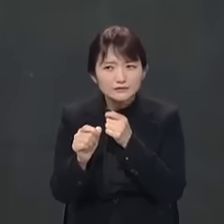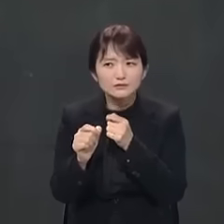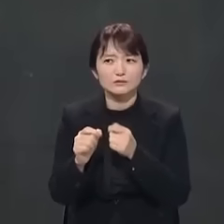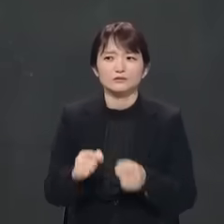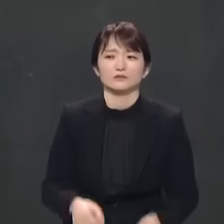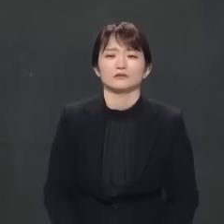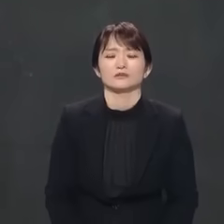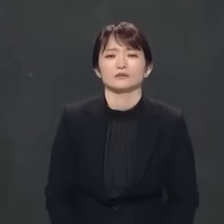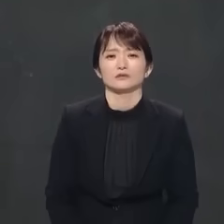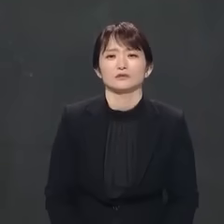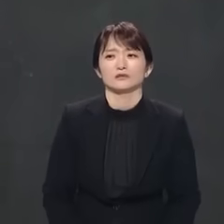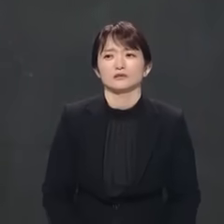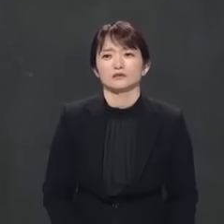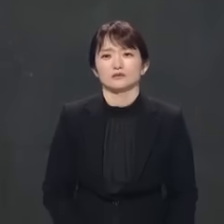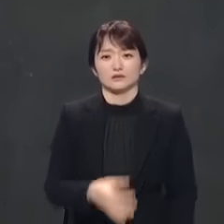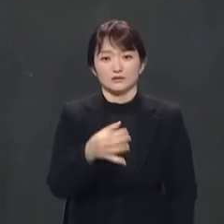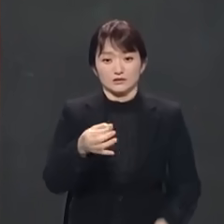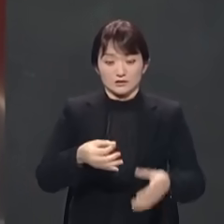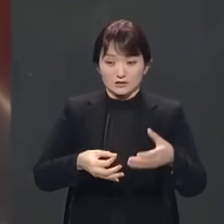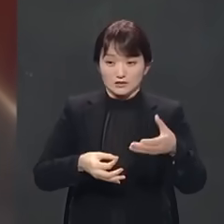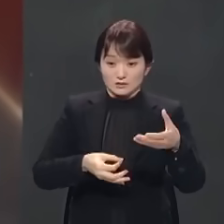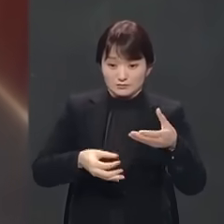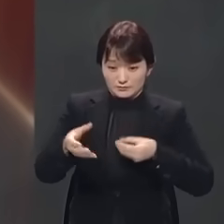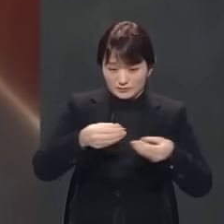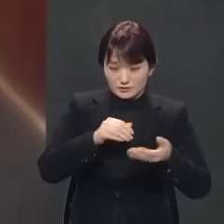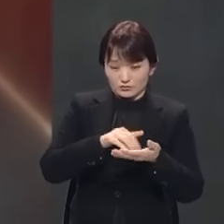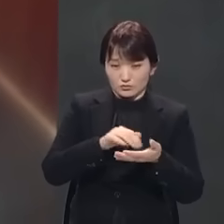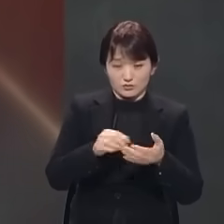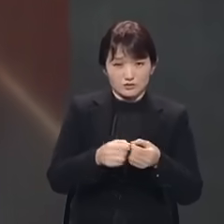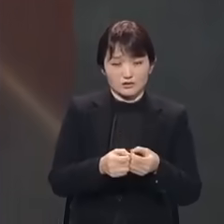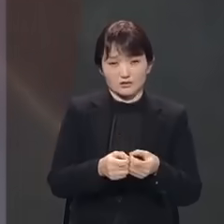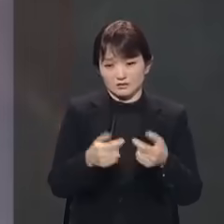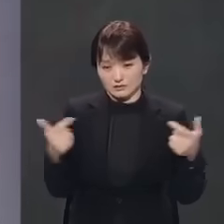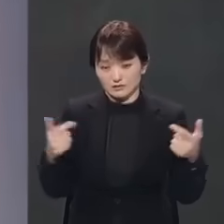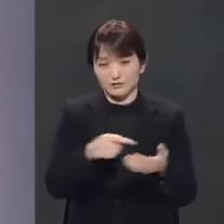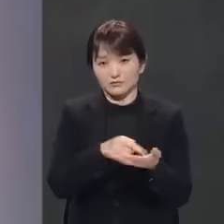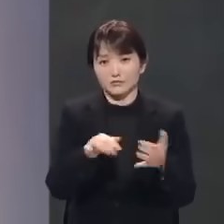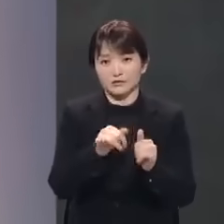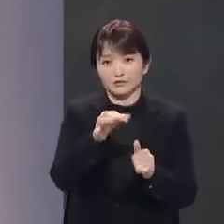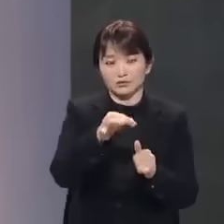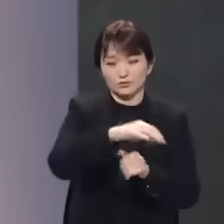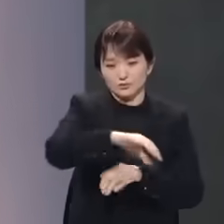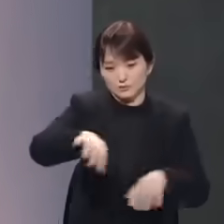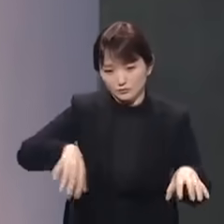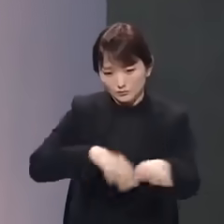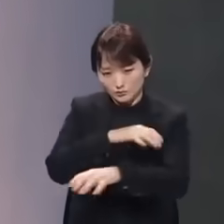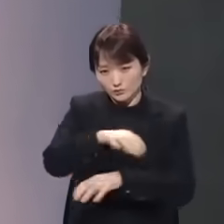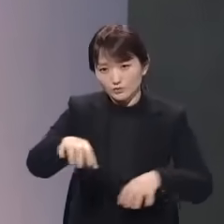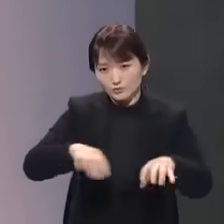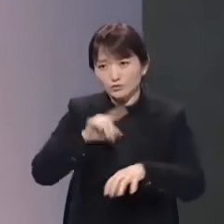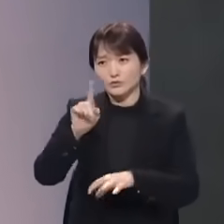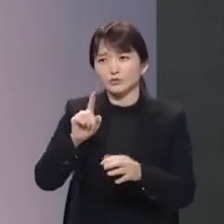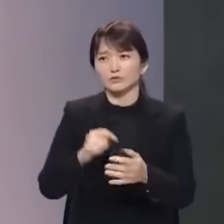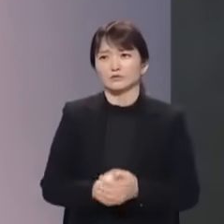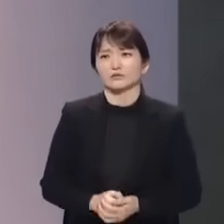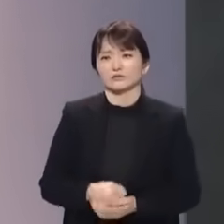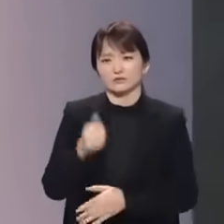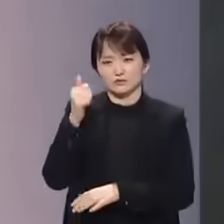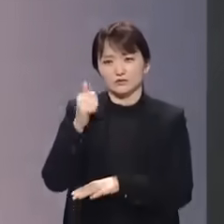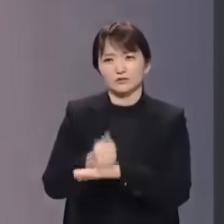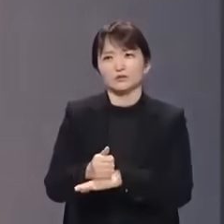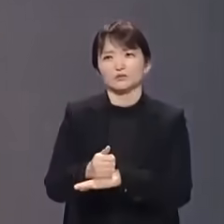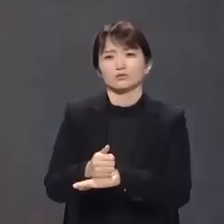이 사치의 규모가 정말 점점 커졌고 피해자들의 돈을 돌려막다가 결국 벼랑 끝에